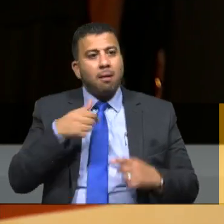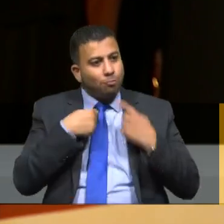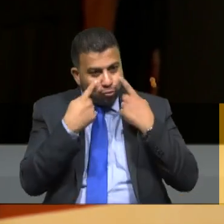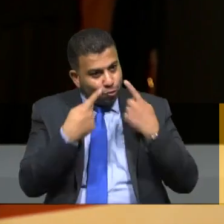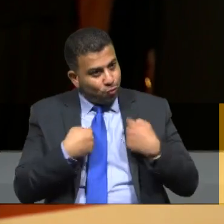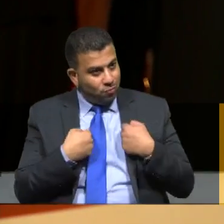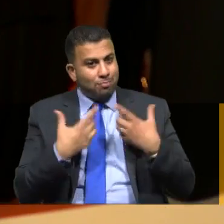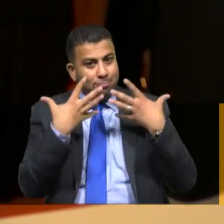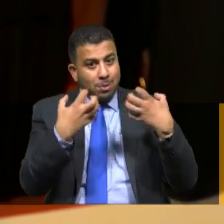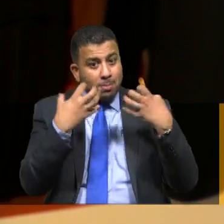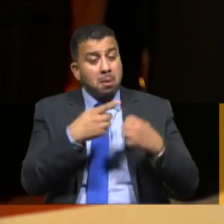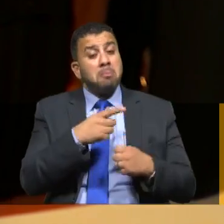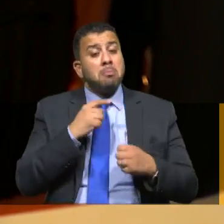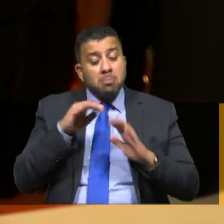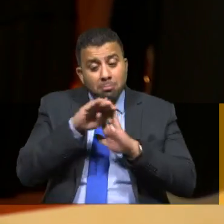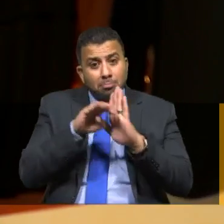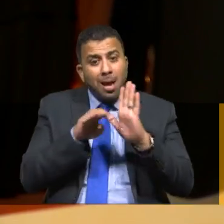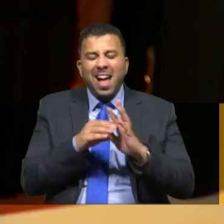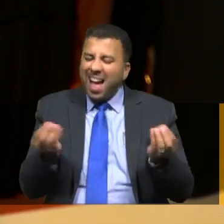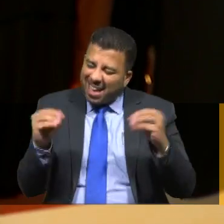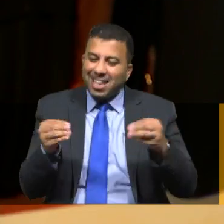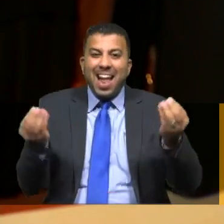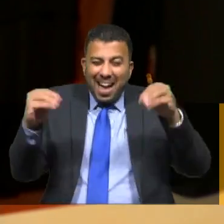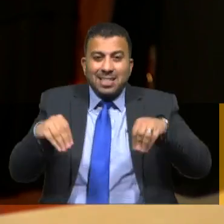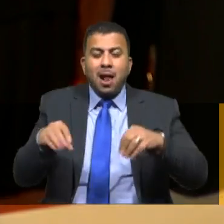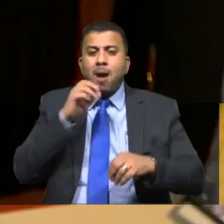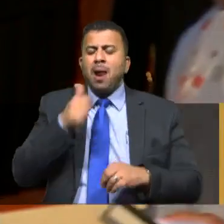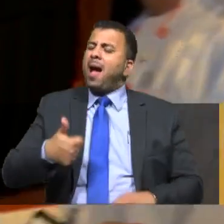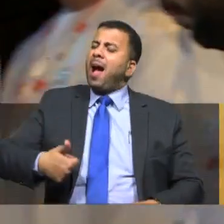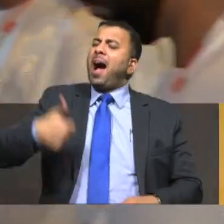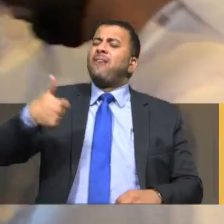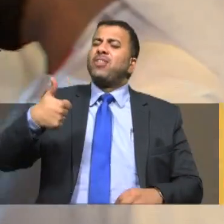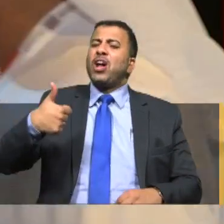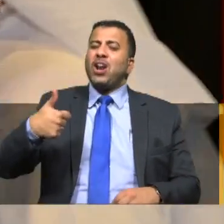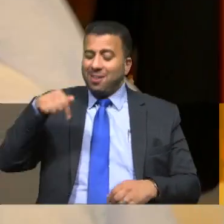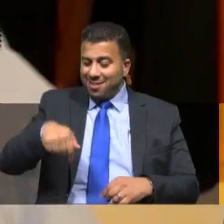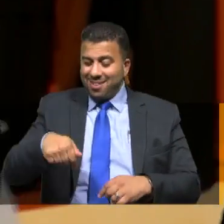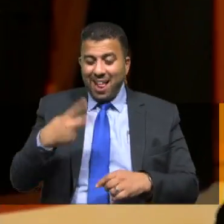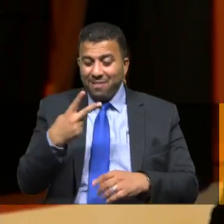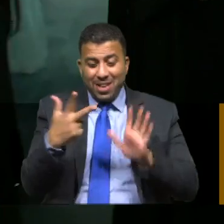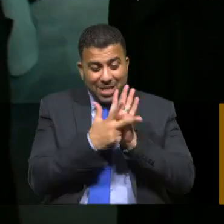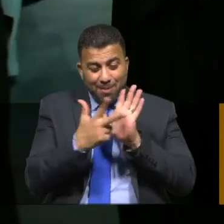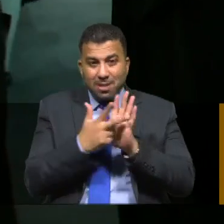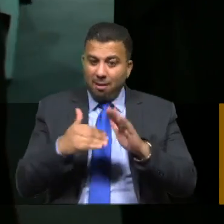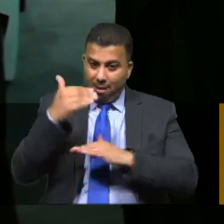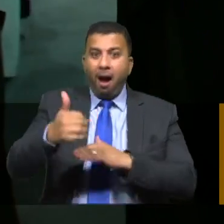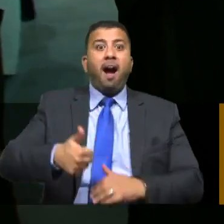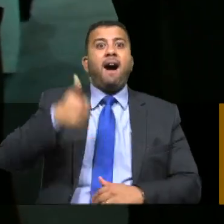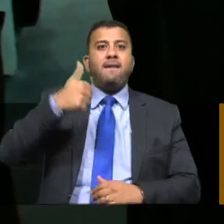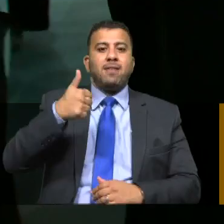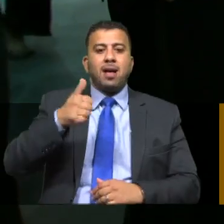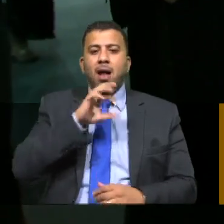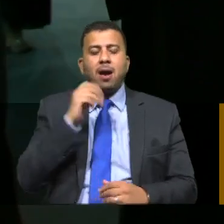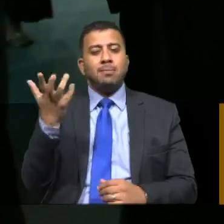بالفعل يستعدون أكثر وأكثر أنه يقعدون أفضل من اليوم الجيل اللي 2018 عايشين فيه. فعاليات